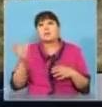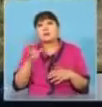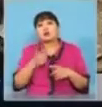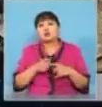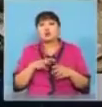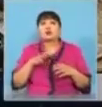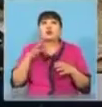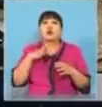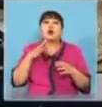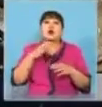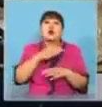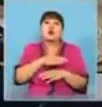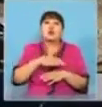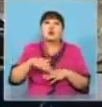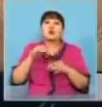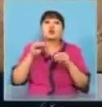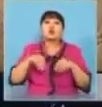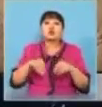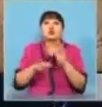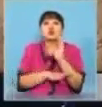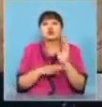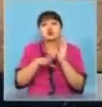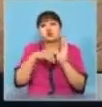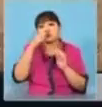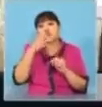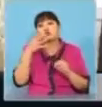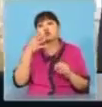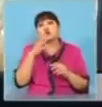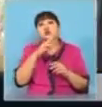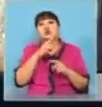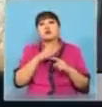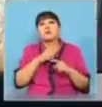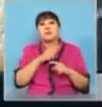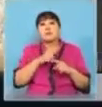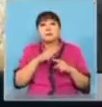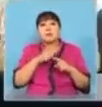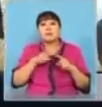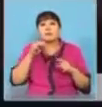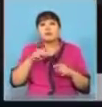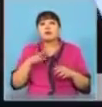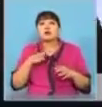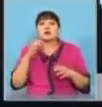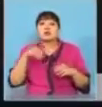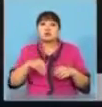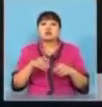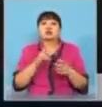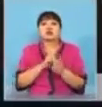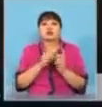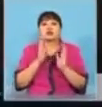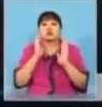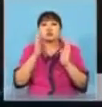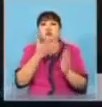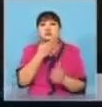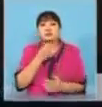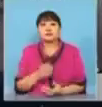да мұндағы тәлімбақта көшеттер отырғызды. Соңғы жылдары оқушылар 4000-нен астам жас шыбық отырғызып, колледж маңын жасыл желекке айналдырған. Мына